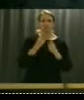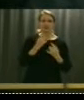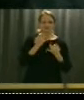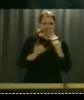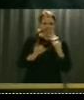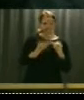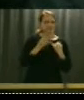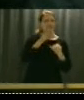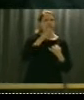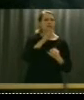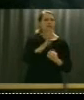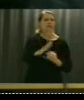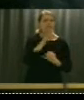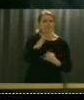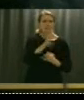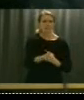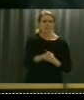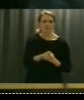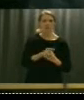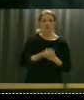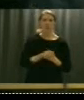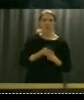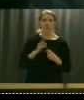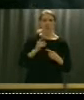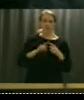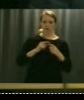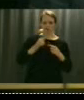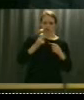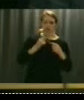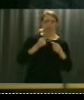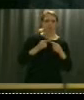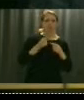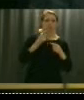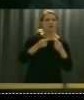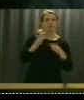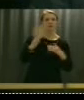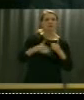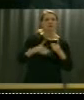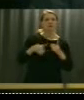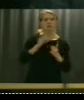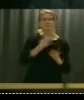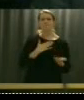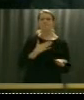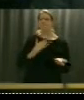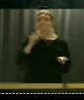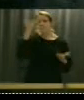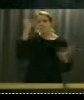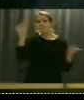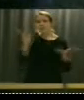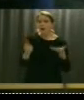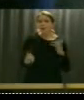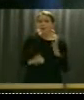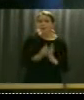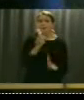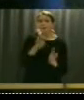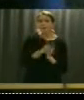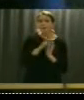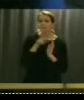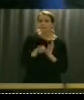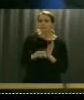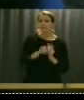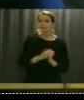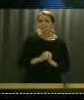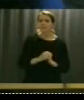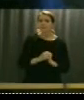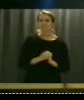senast och jag tänkte nu närmar jag oss slutet på detta år och då är det väl dags att kolla vad som har hänt på den här fronten.